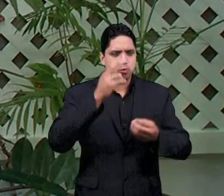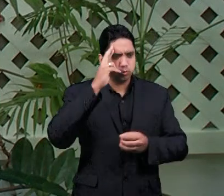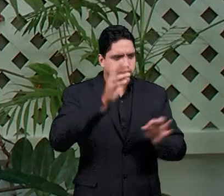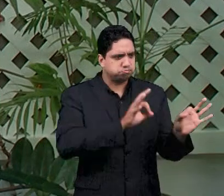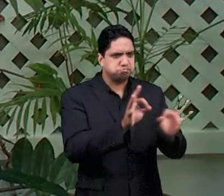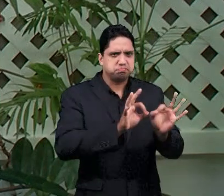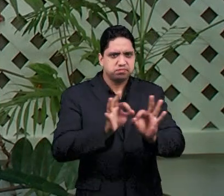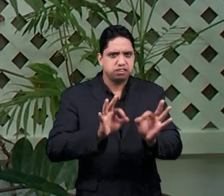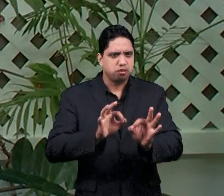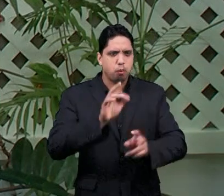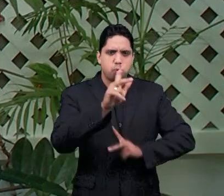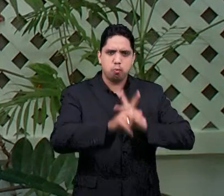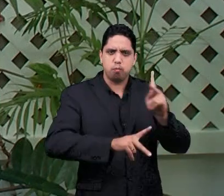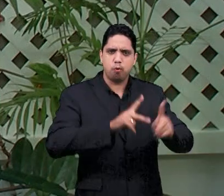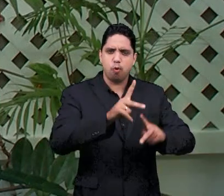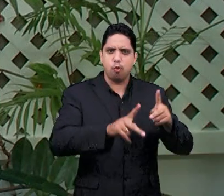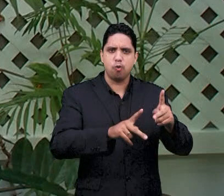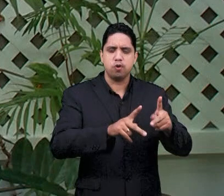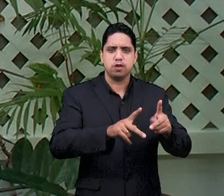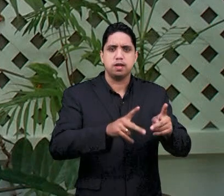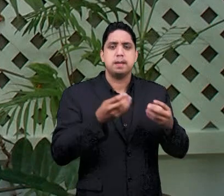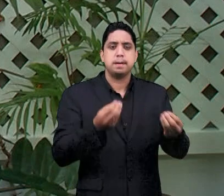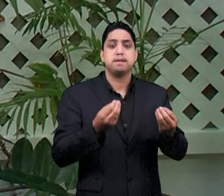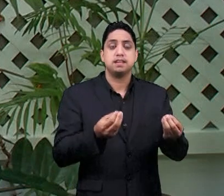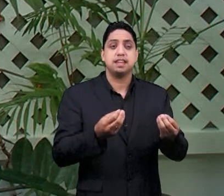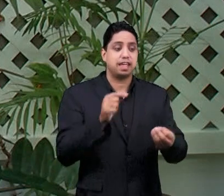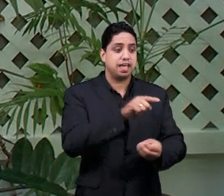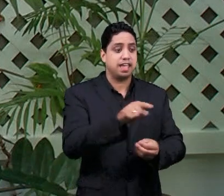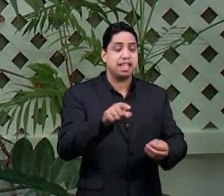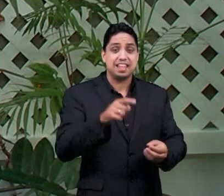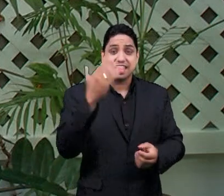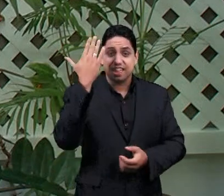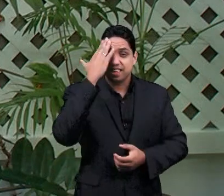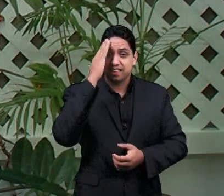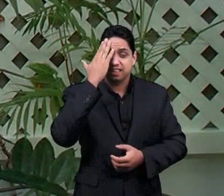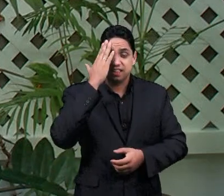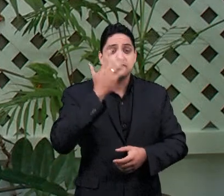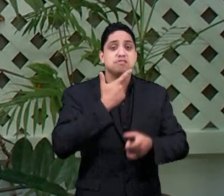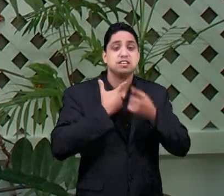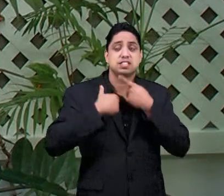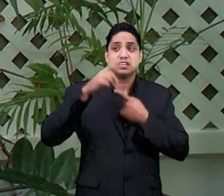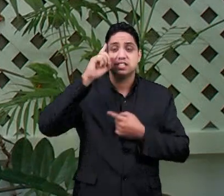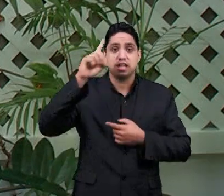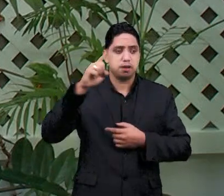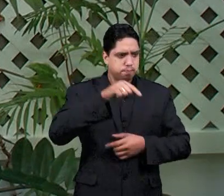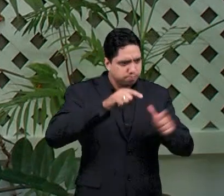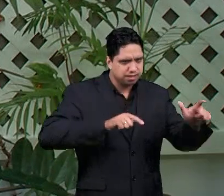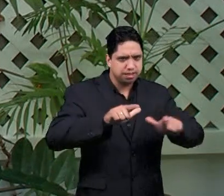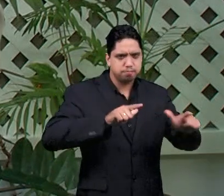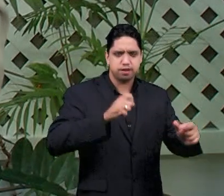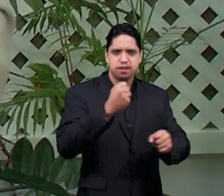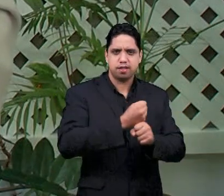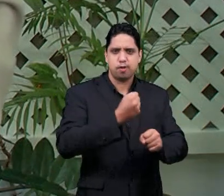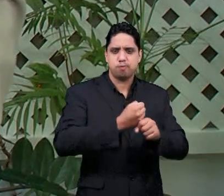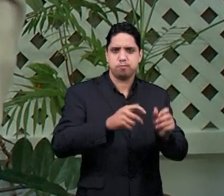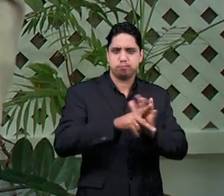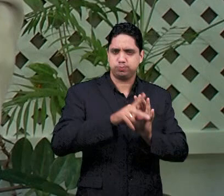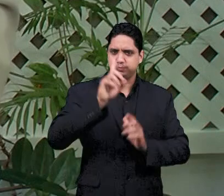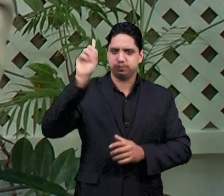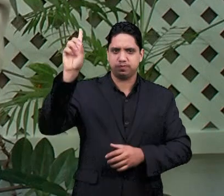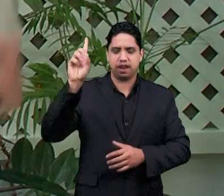est en train de préparer un peuple, en particulier pour comprendre sa volonté à cette dernière